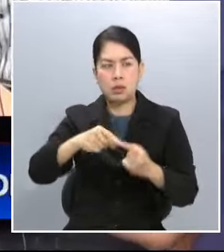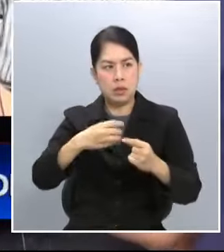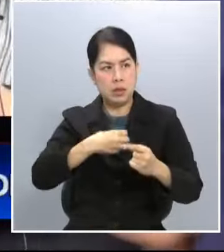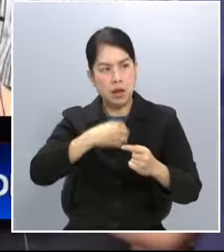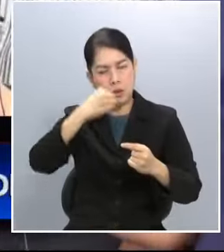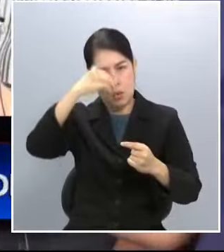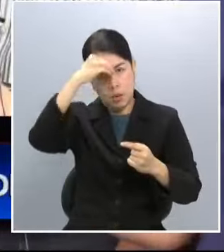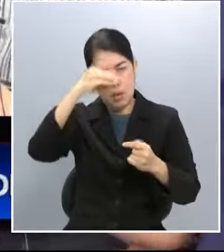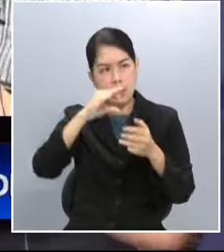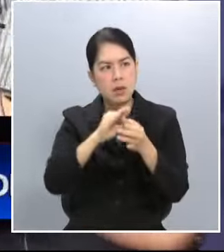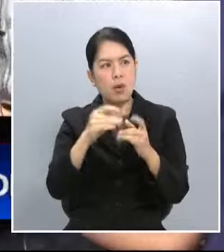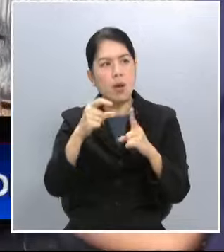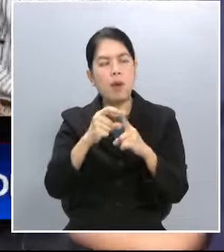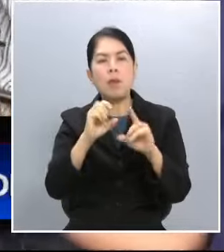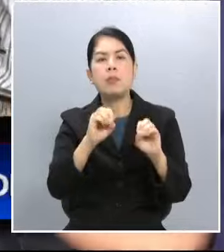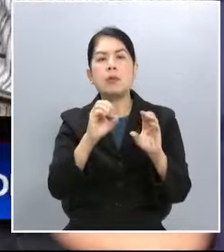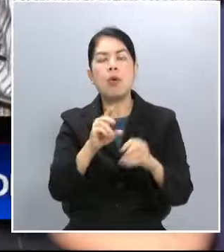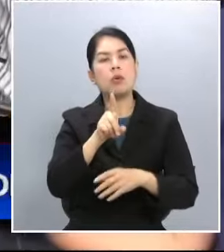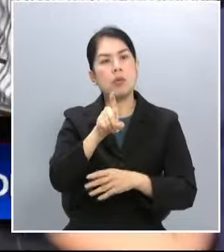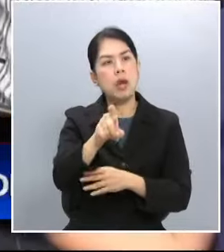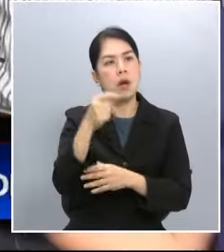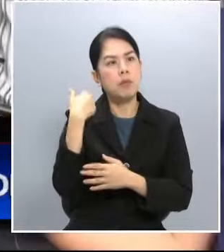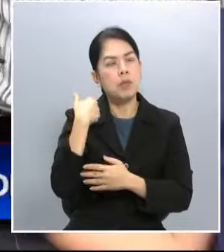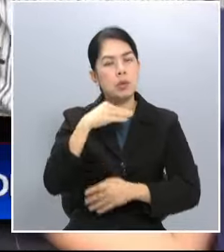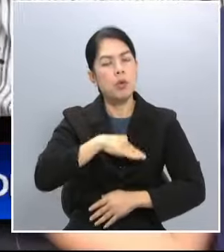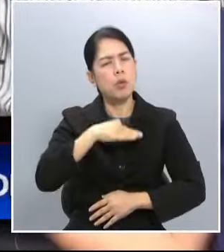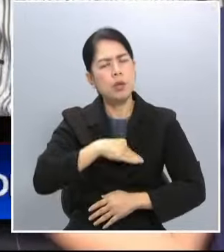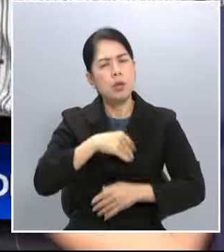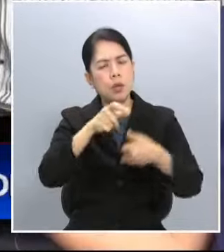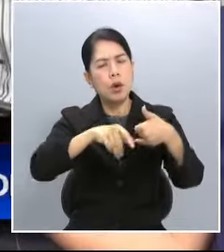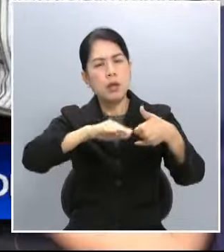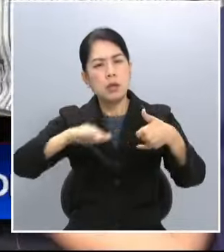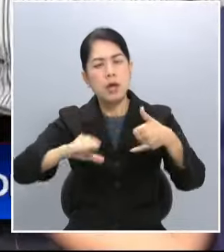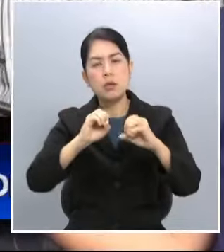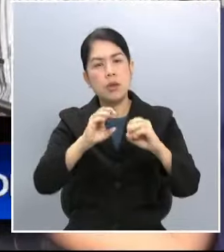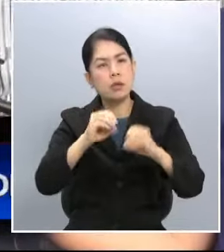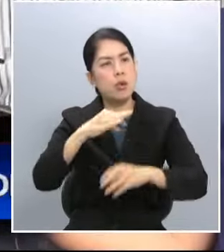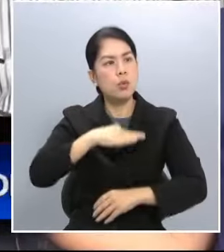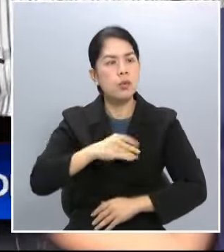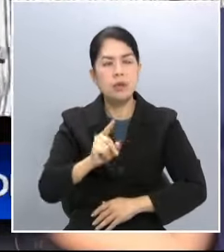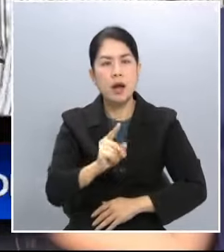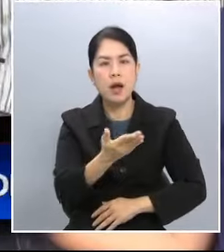าก เนี่ยญาติที่ทำมาเนี่ยเป็นอุปสรรคไม่กลายต้องหันเด็กในการสอนธรรมะ แล้วเวลาน้องสอนพ่อทำแล้วเป็นยังไงบ้าง